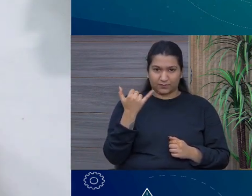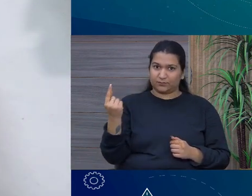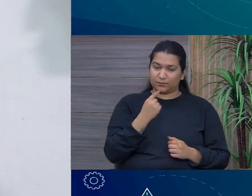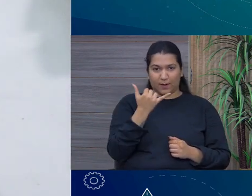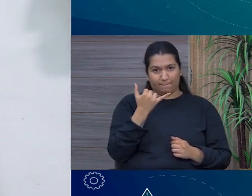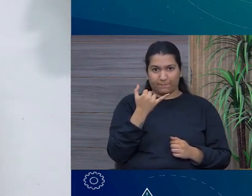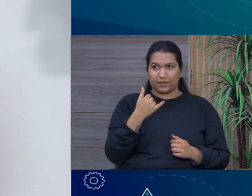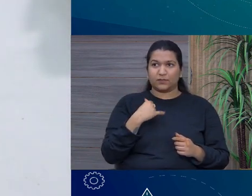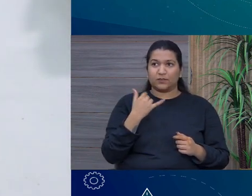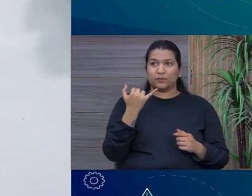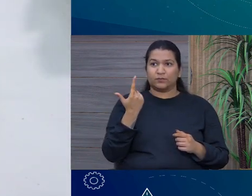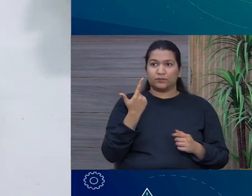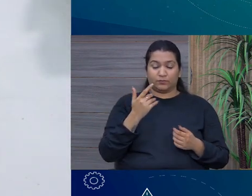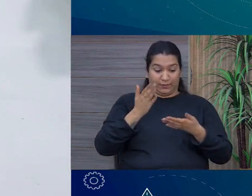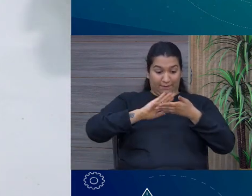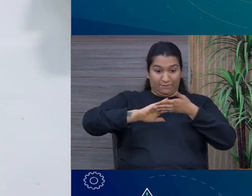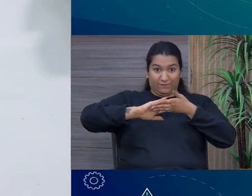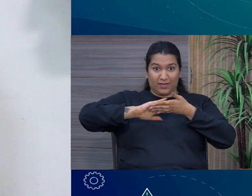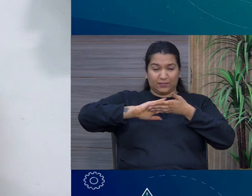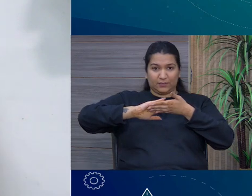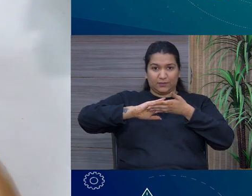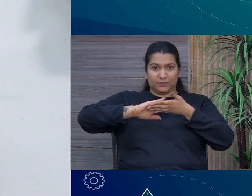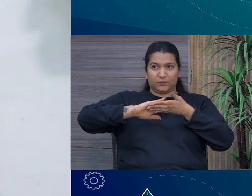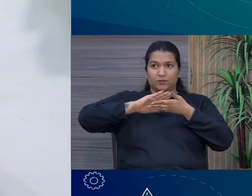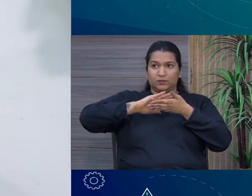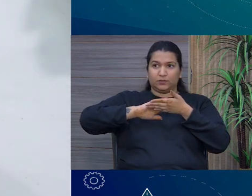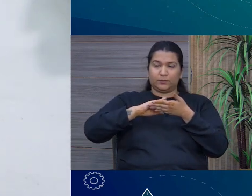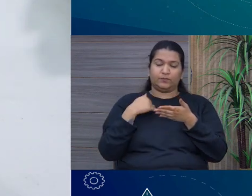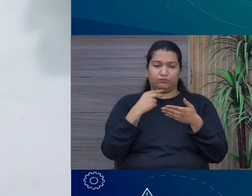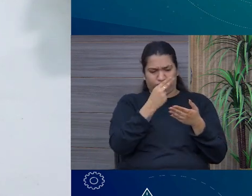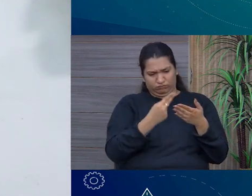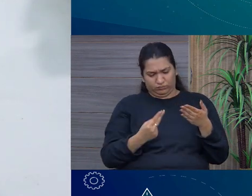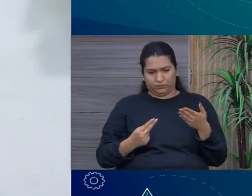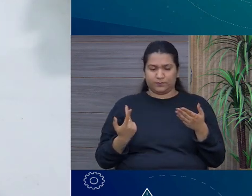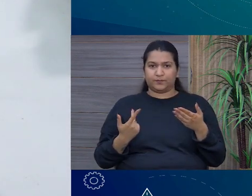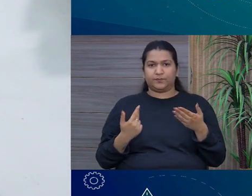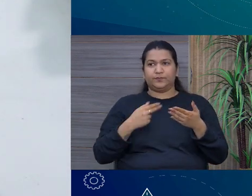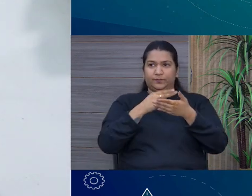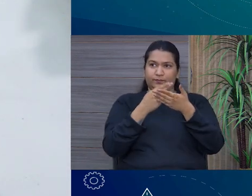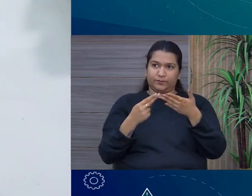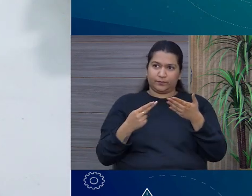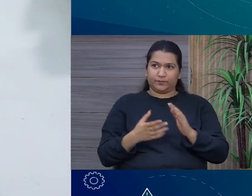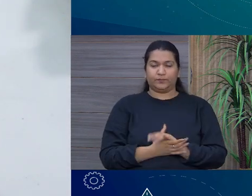मैं यहाँ पर इसका ये फ्रंट वाला जो पोर्शन है मैं यहाँ पर कुछ ड्रॉ करना चाह रही हूँ।